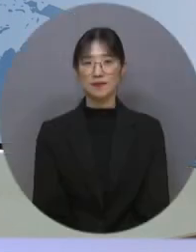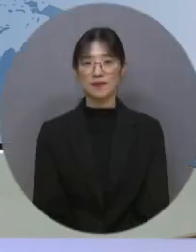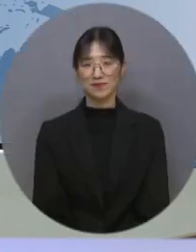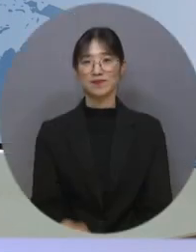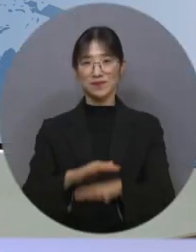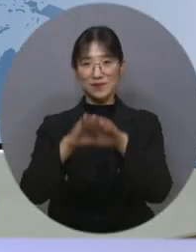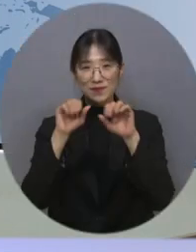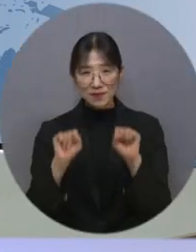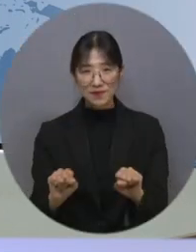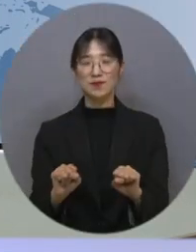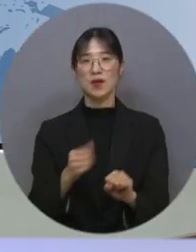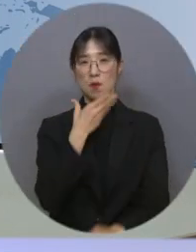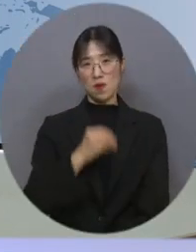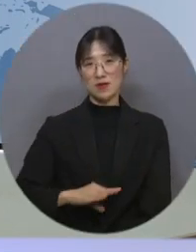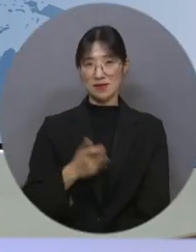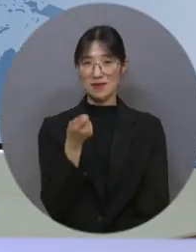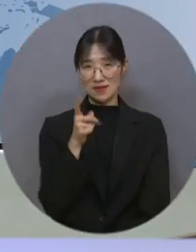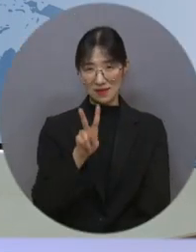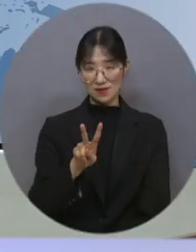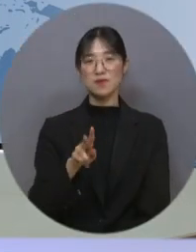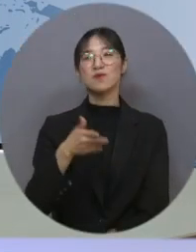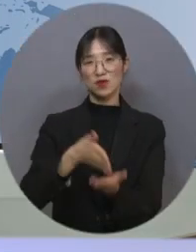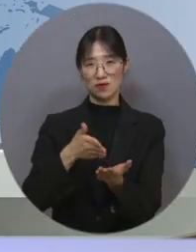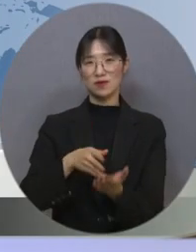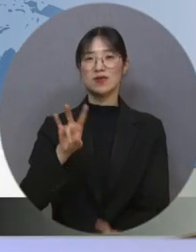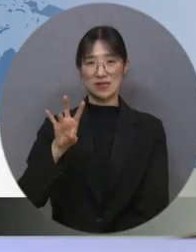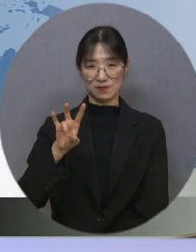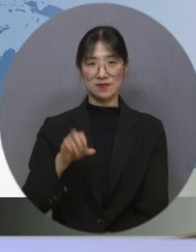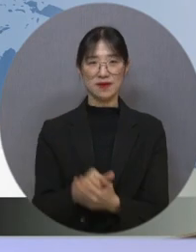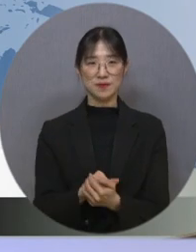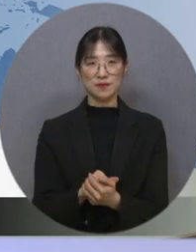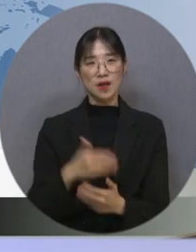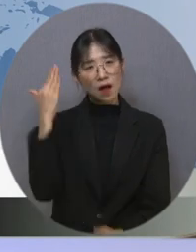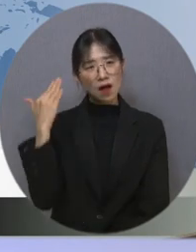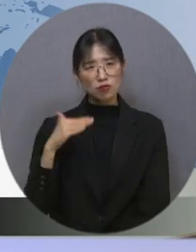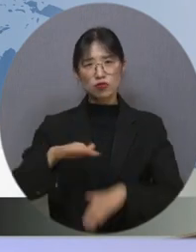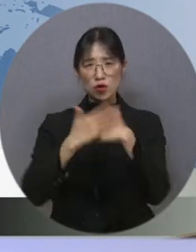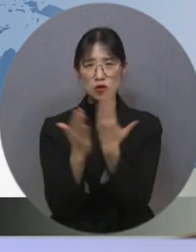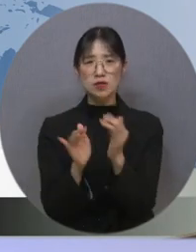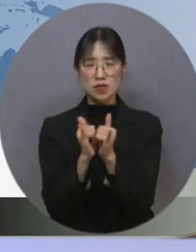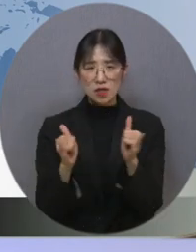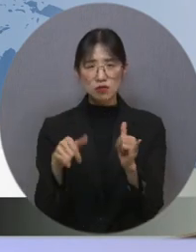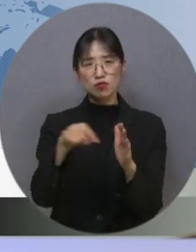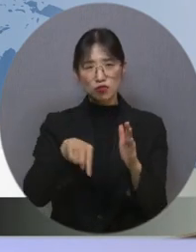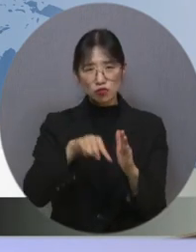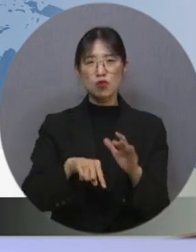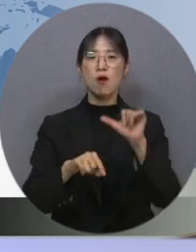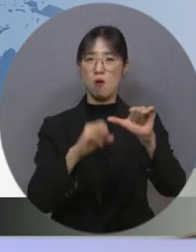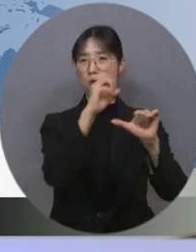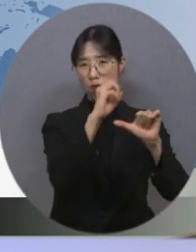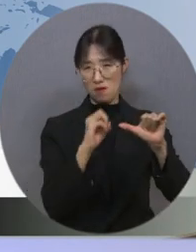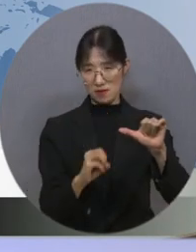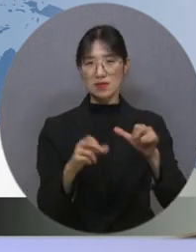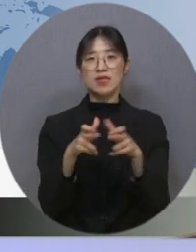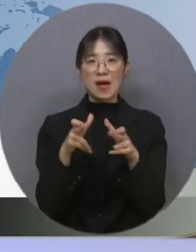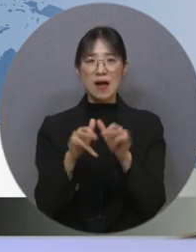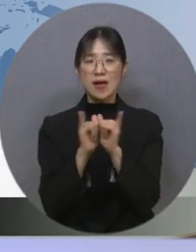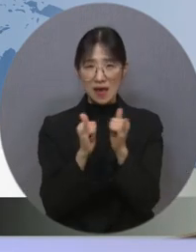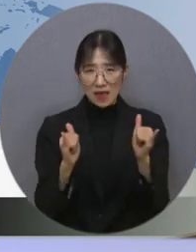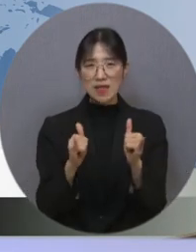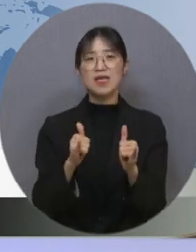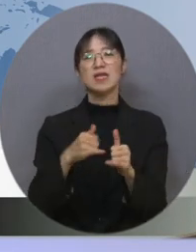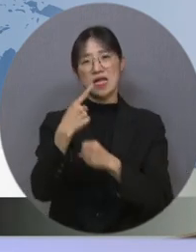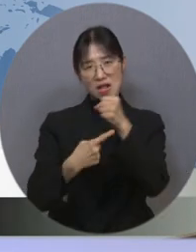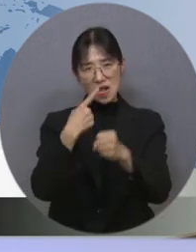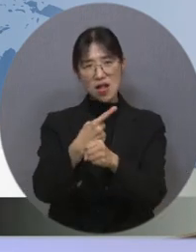시청자 여러분 안녕하십니까 복지티비 뉴스 24입니다 우리나라 전체 인구 중 5%인 장애인의 연간 진료비가